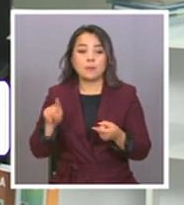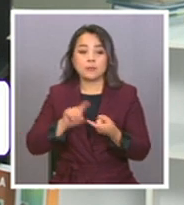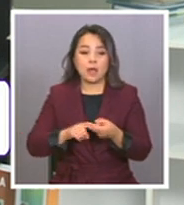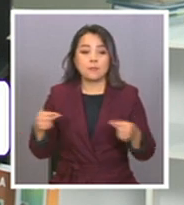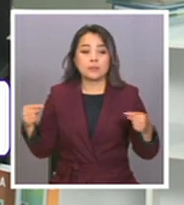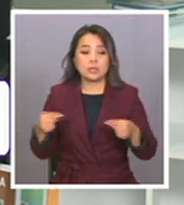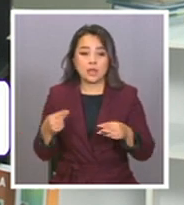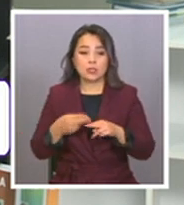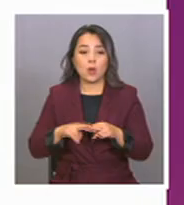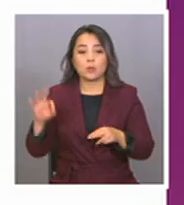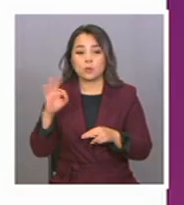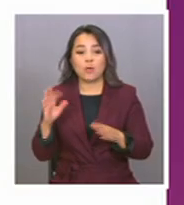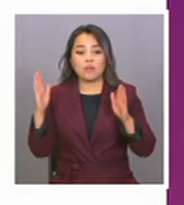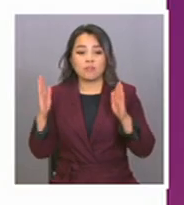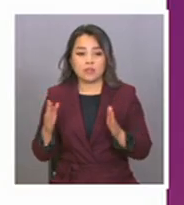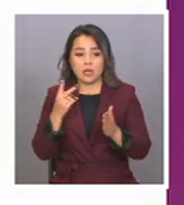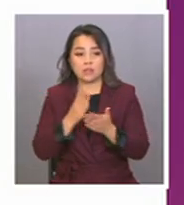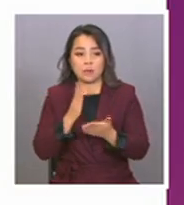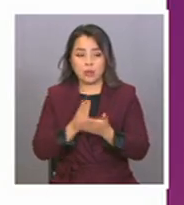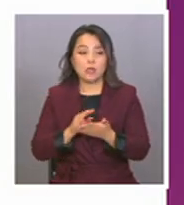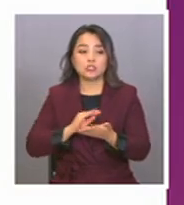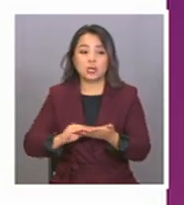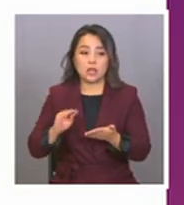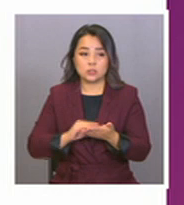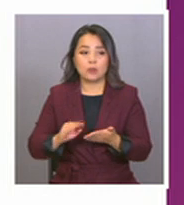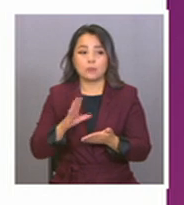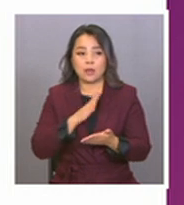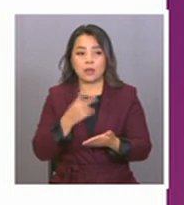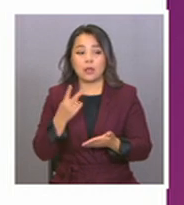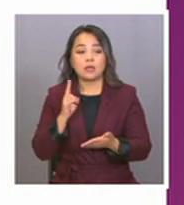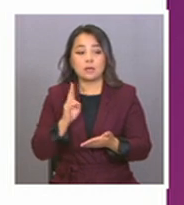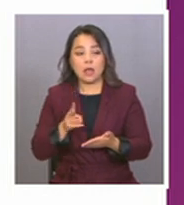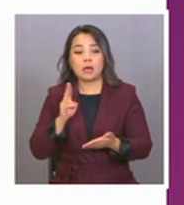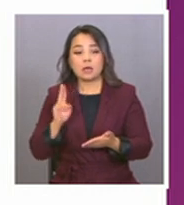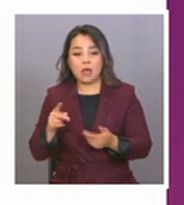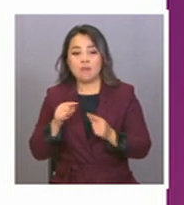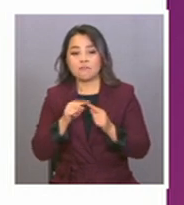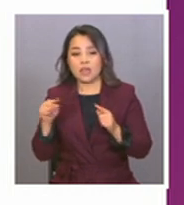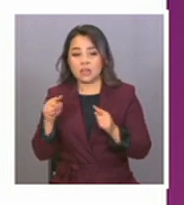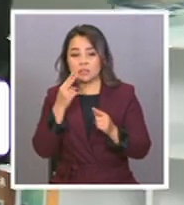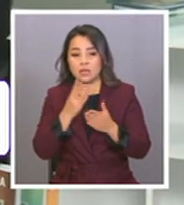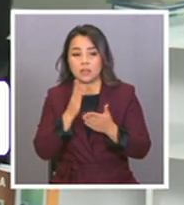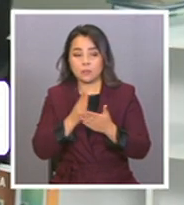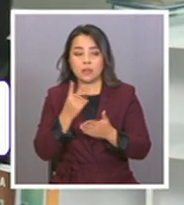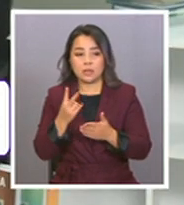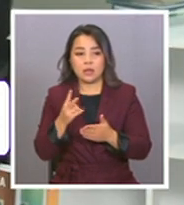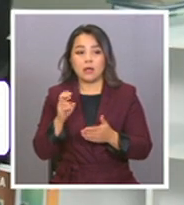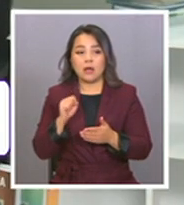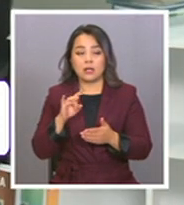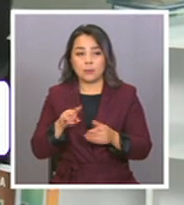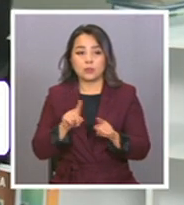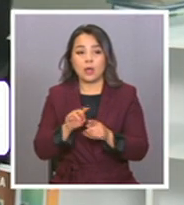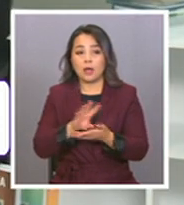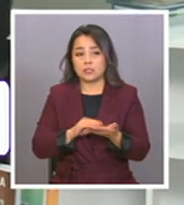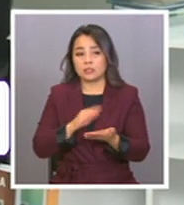ол нөлдік вектор болады. Жазылуы 2КК векторы, я, 2 әріпті қайталайсыздар. Сонда ол нөлдік